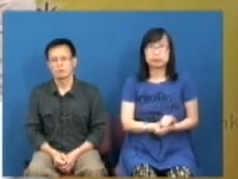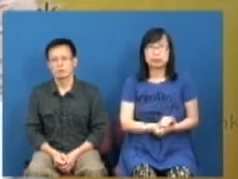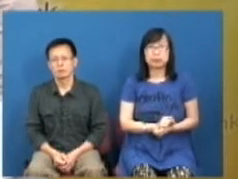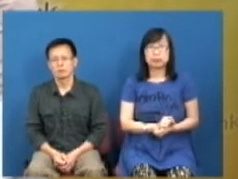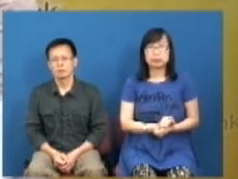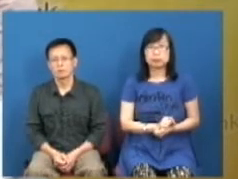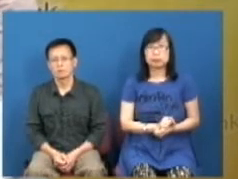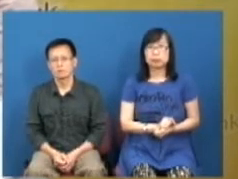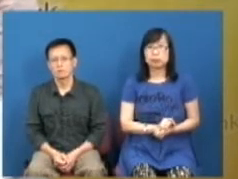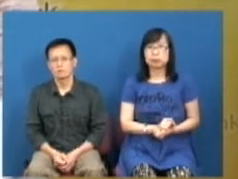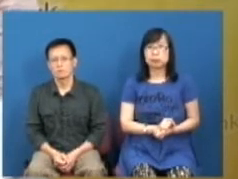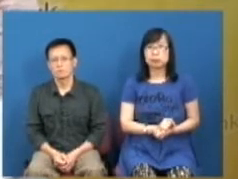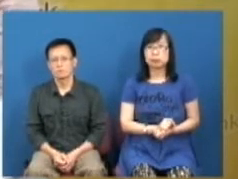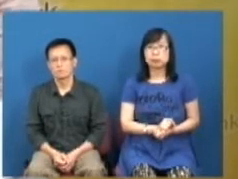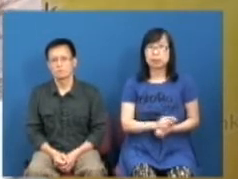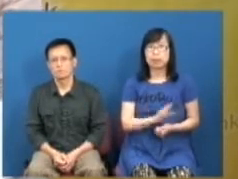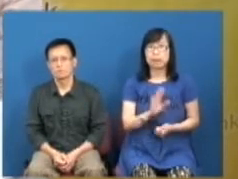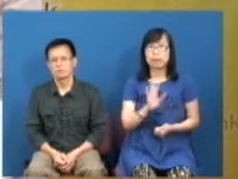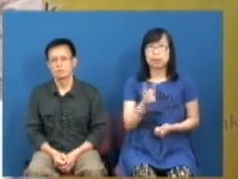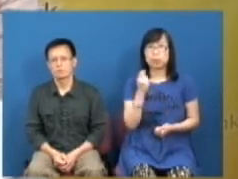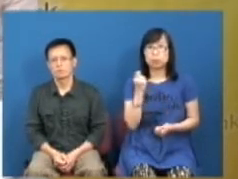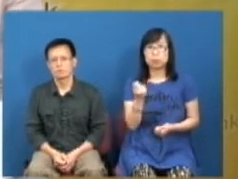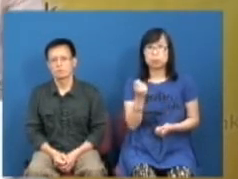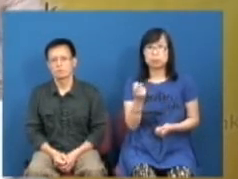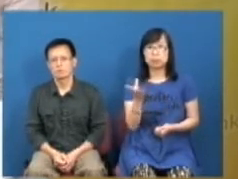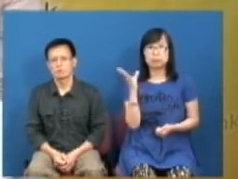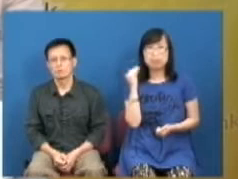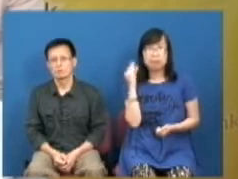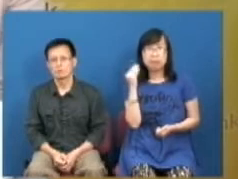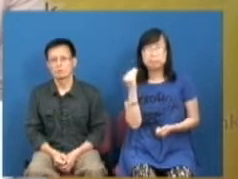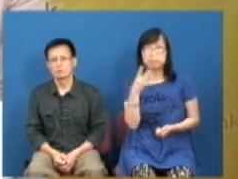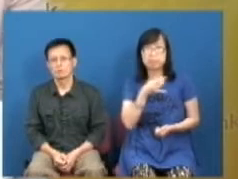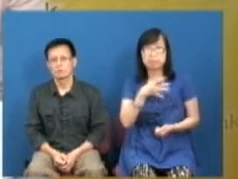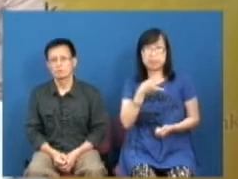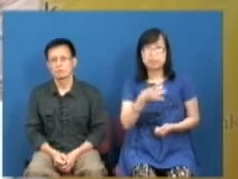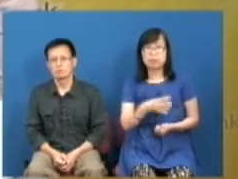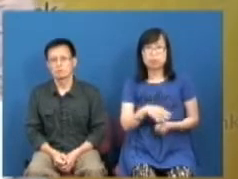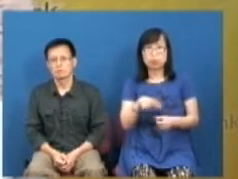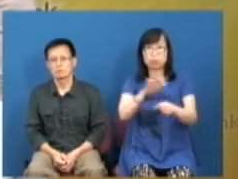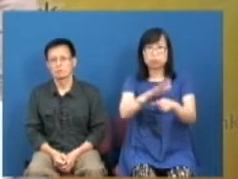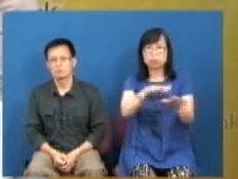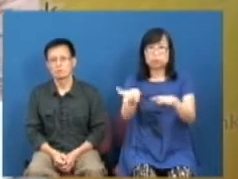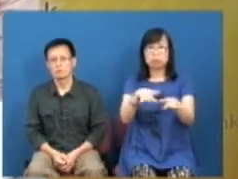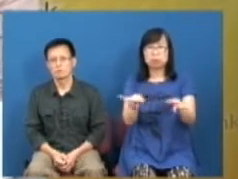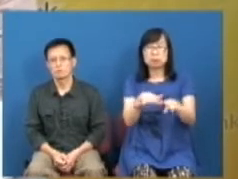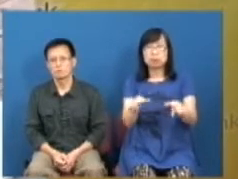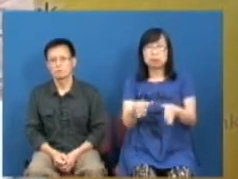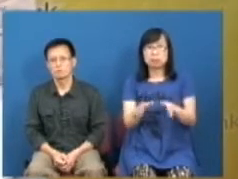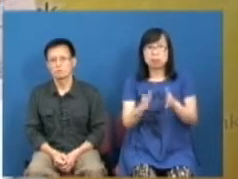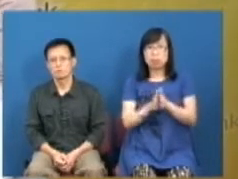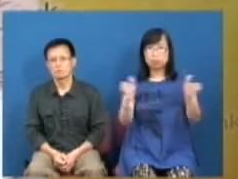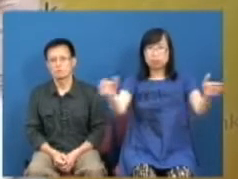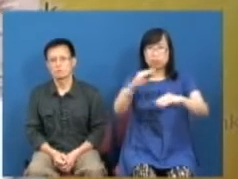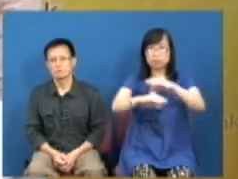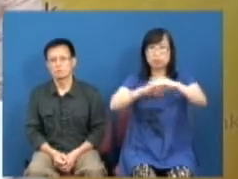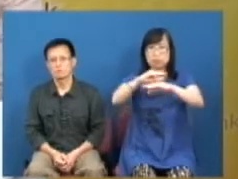得即係都唔好咁易，你聽都未聽人哋講你堆填區嘅擴建，即係而家我哋第